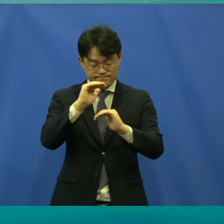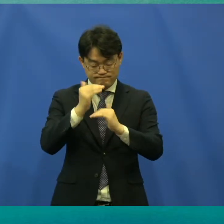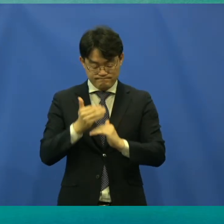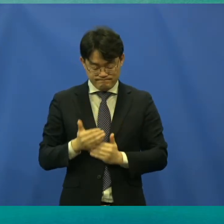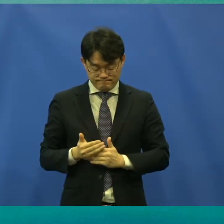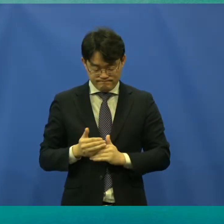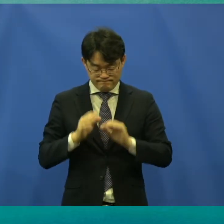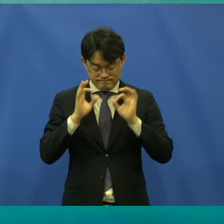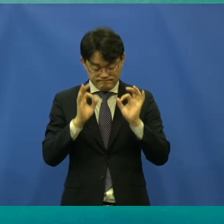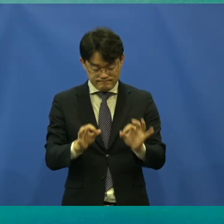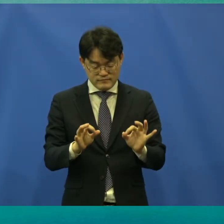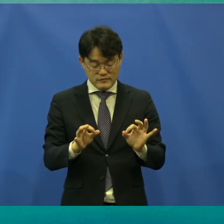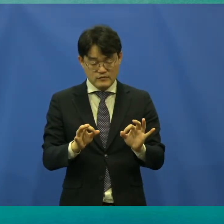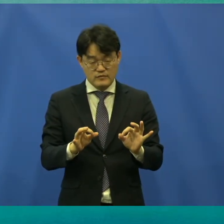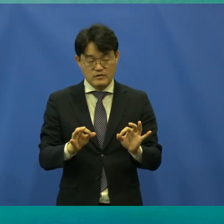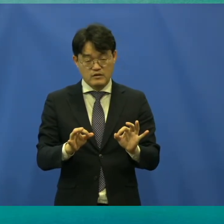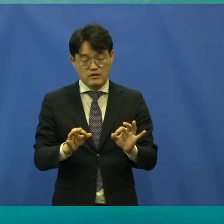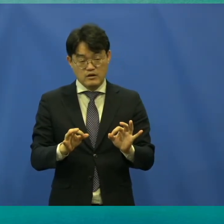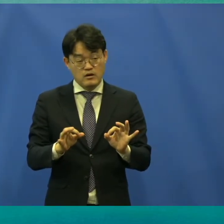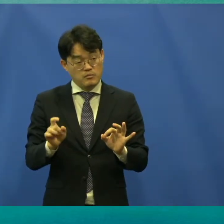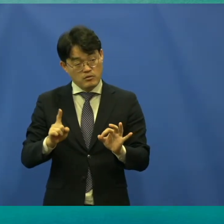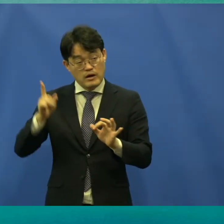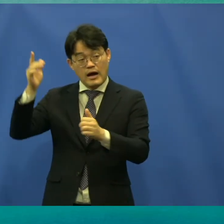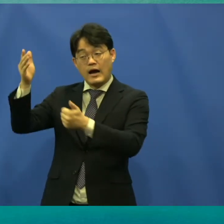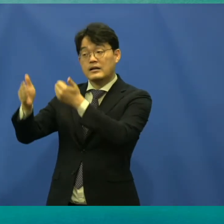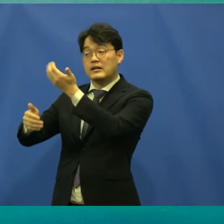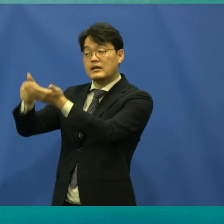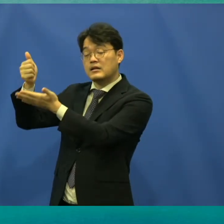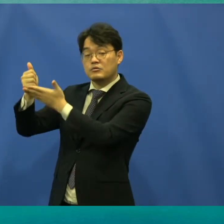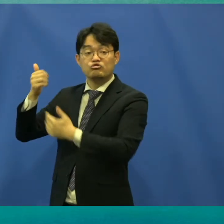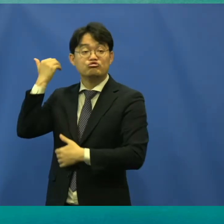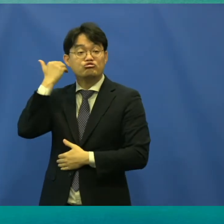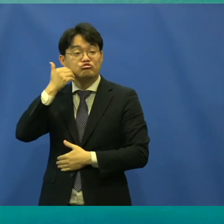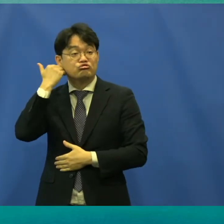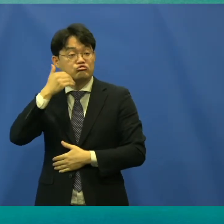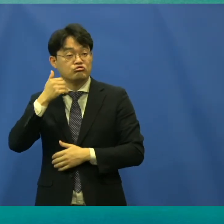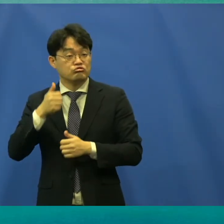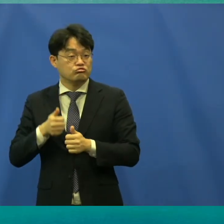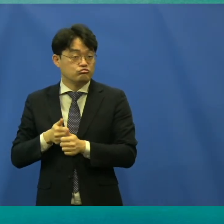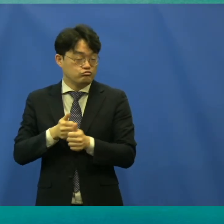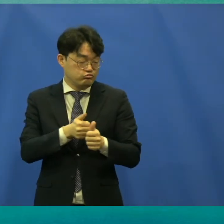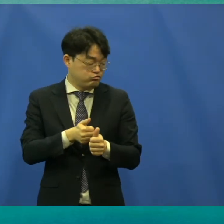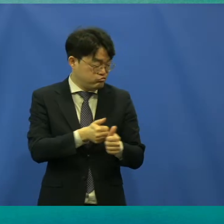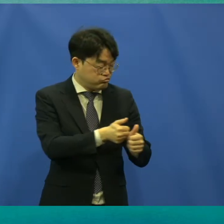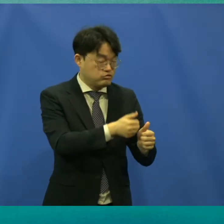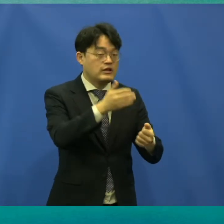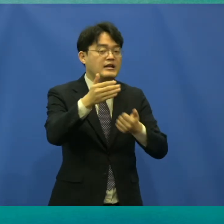추격하시는 하나님. 이 추격하시는 하나님이 아니었으면 요나는 죽었어요.